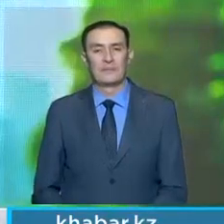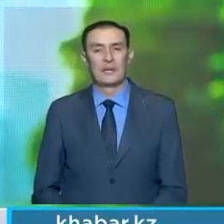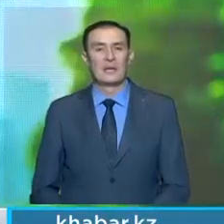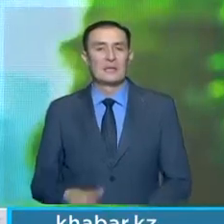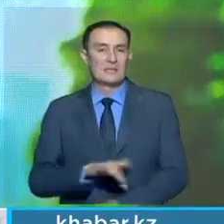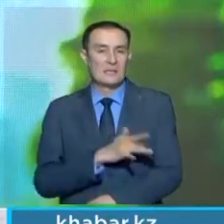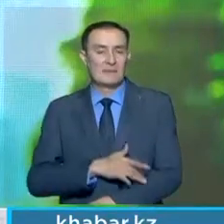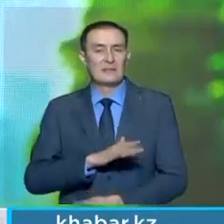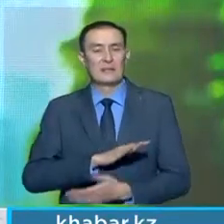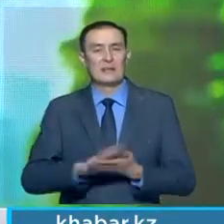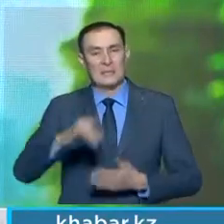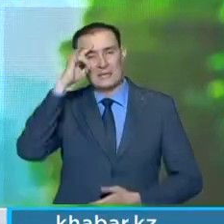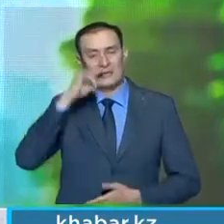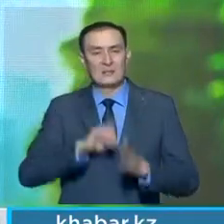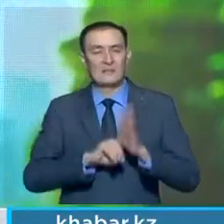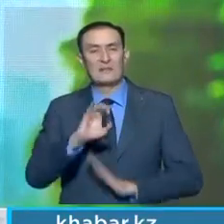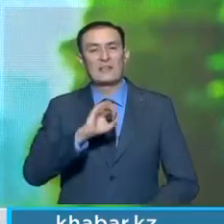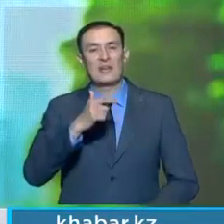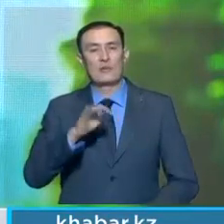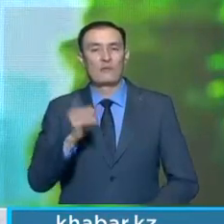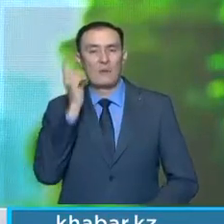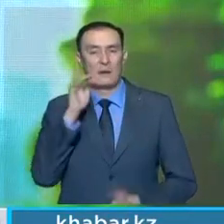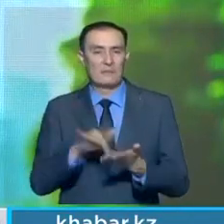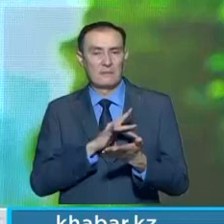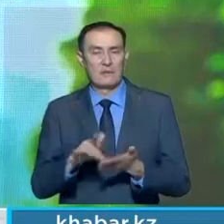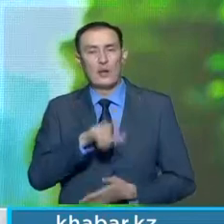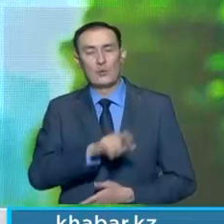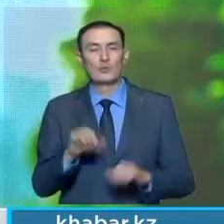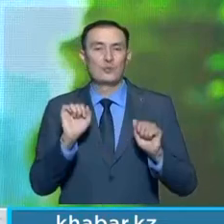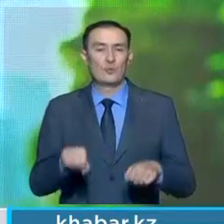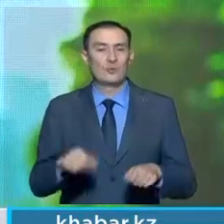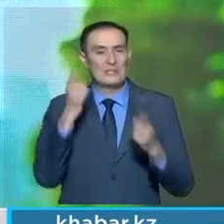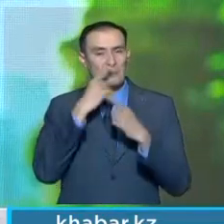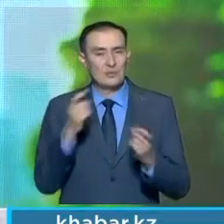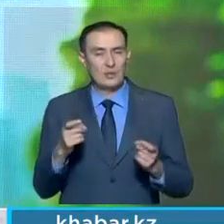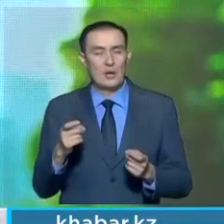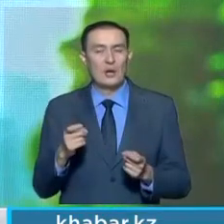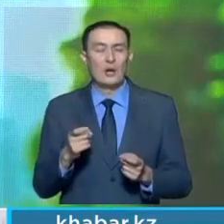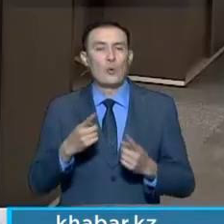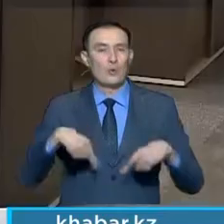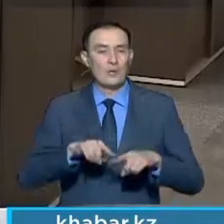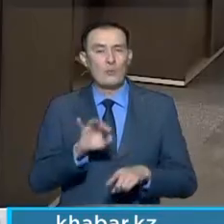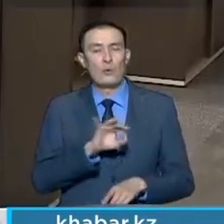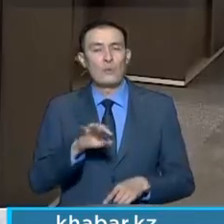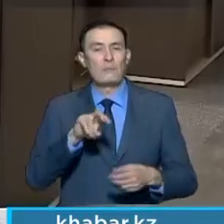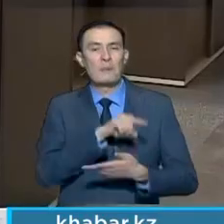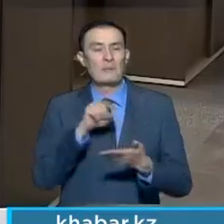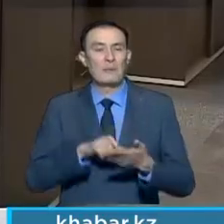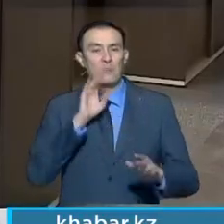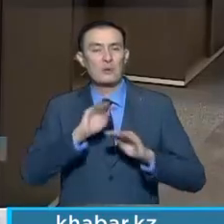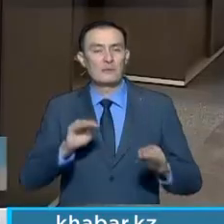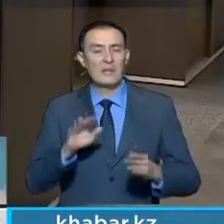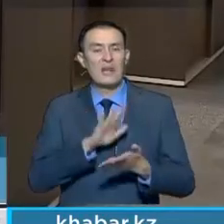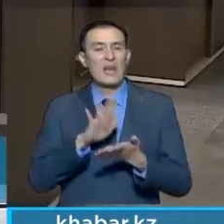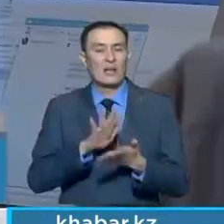сервис таза Казахстан запустили егов Mobile в мобильном приложении казахстанцы могут сообщить ответственным органам о проблемах благоустройства и